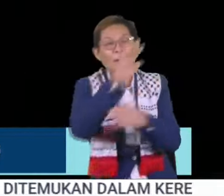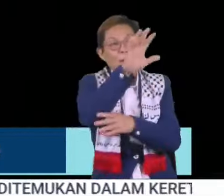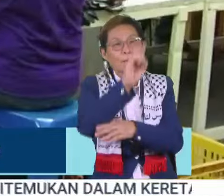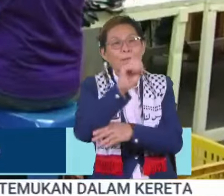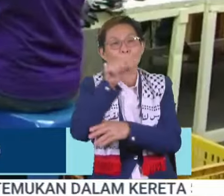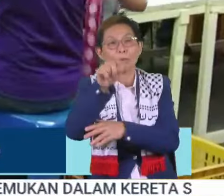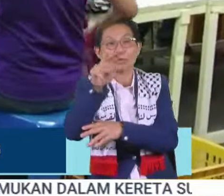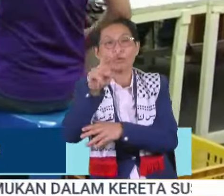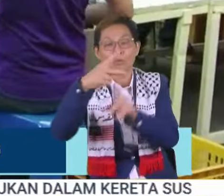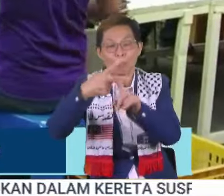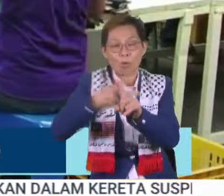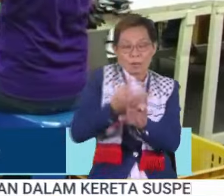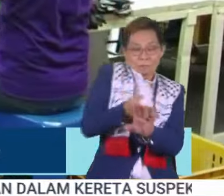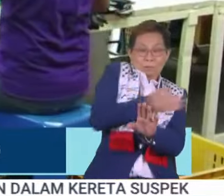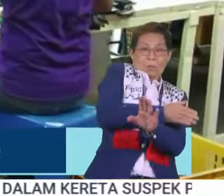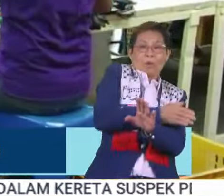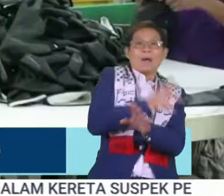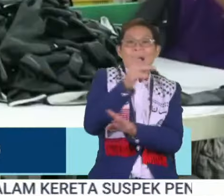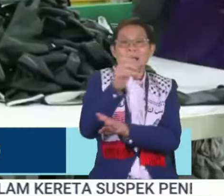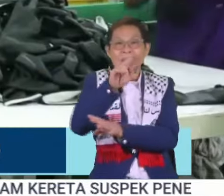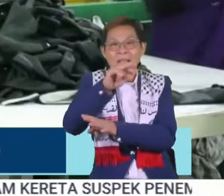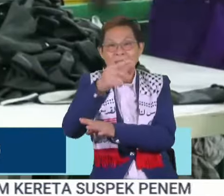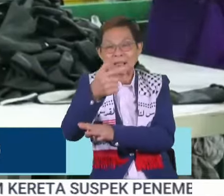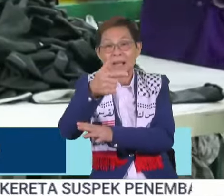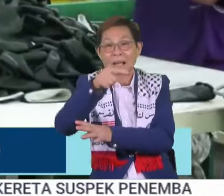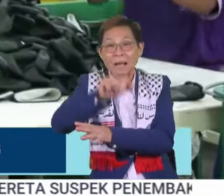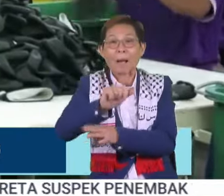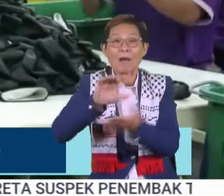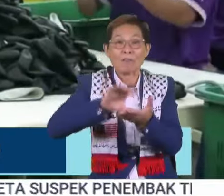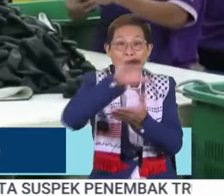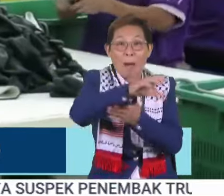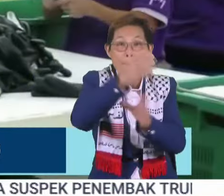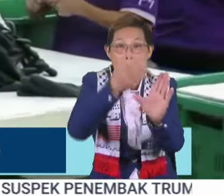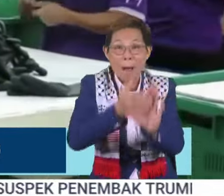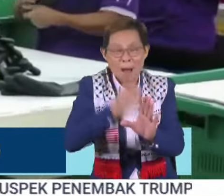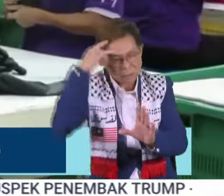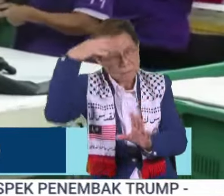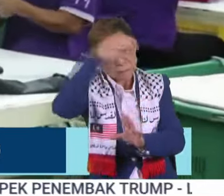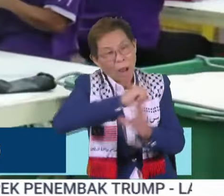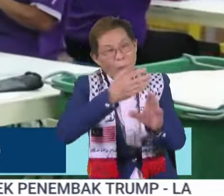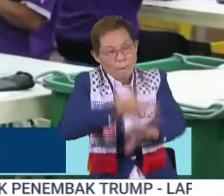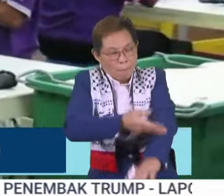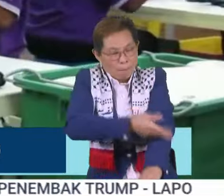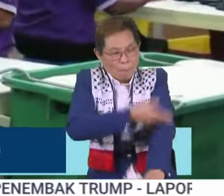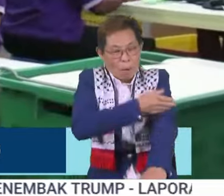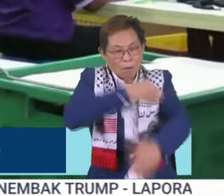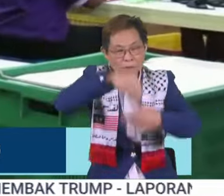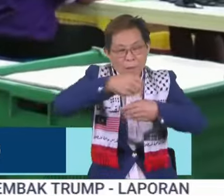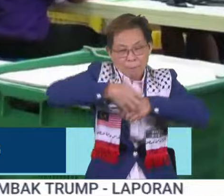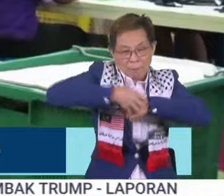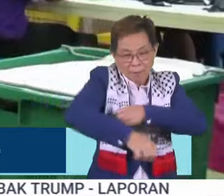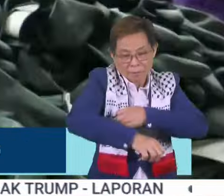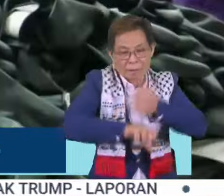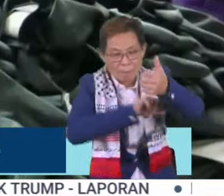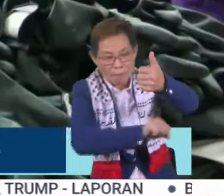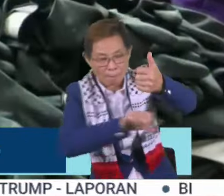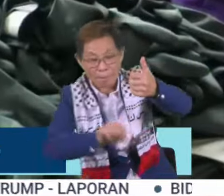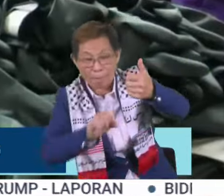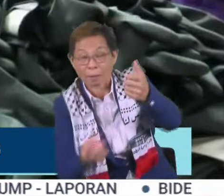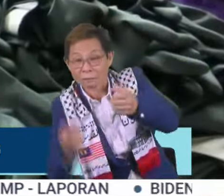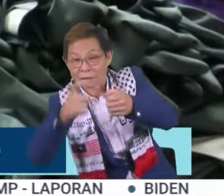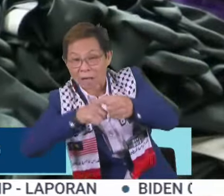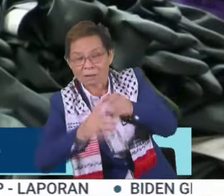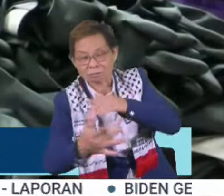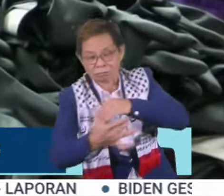bulan sebelumnya. Kenanga Investment Bank Berhad berkata keyakinan ini dari jangkaan pemulihan dalam ekspor dengan subsektor